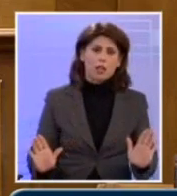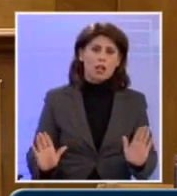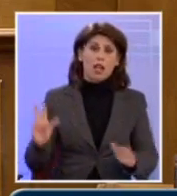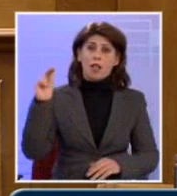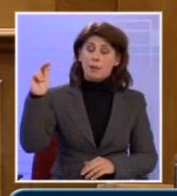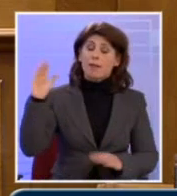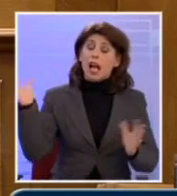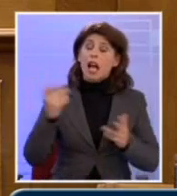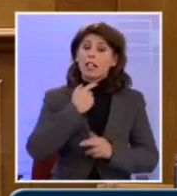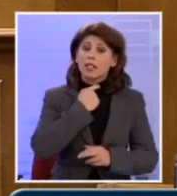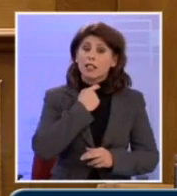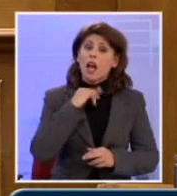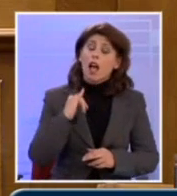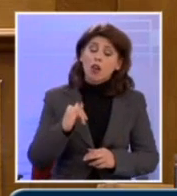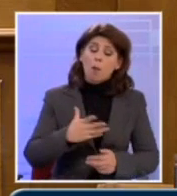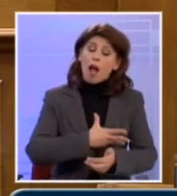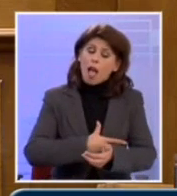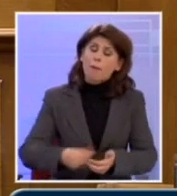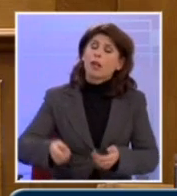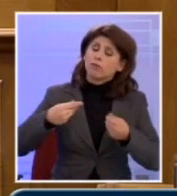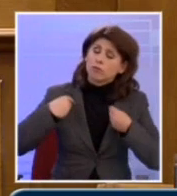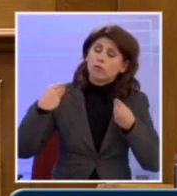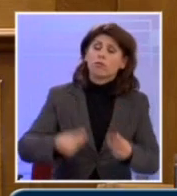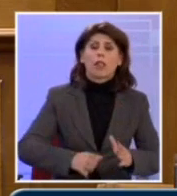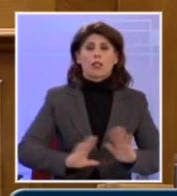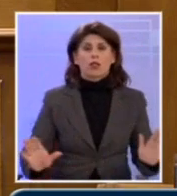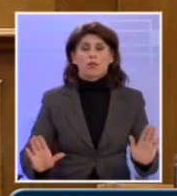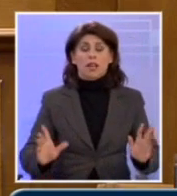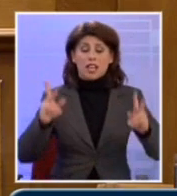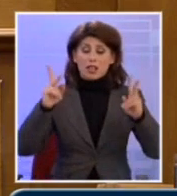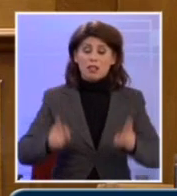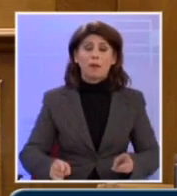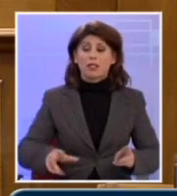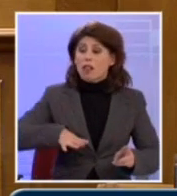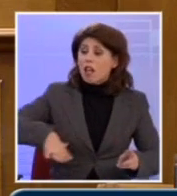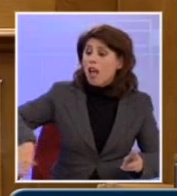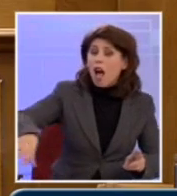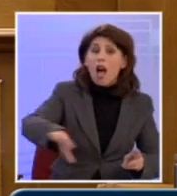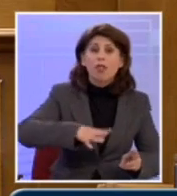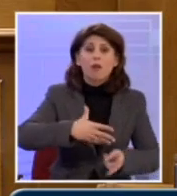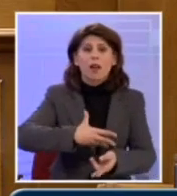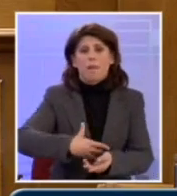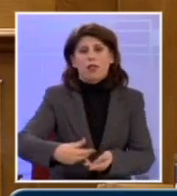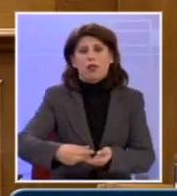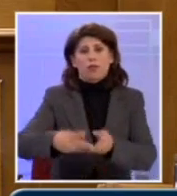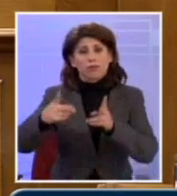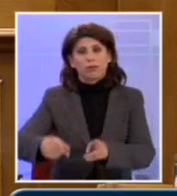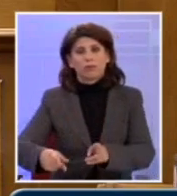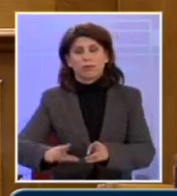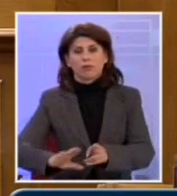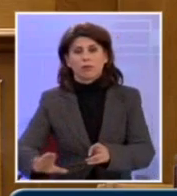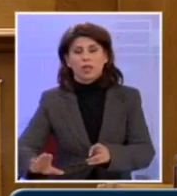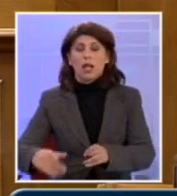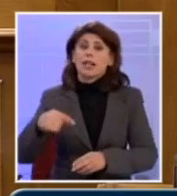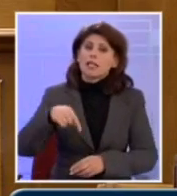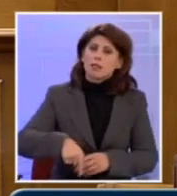Δεσμευτήκαμε αν χρειαστεί ακόμα και να ματώσουμε, ώστε να σταματήσει ο λαός μας να ματώνει άλλο.